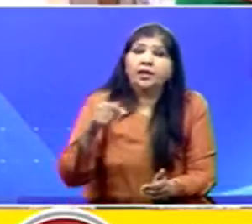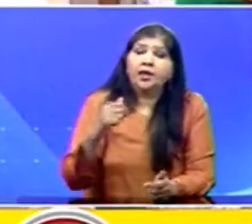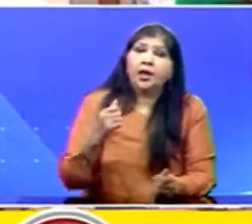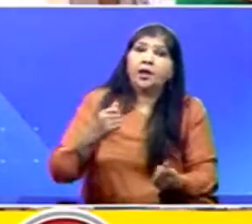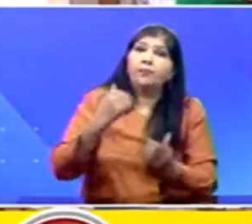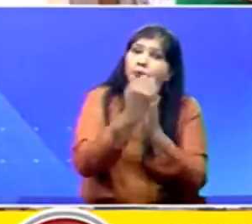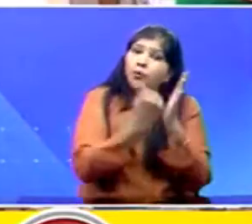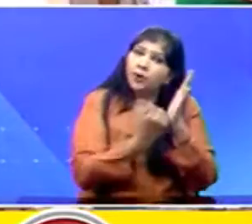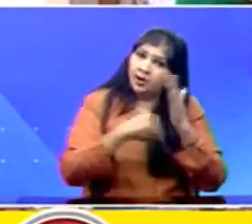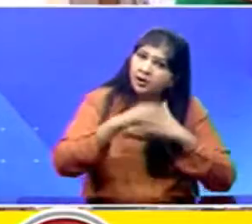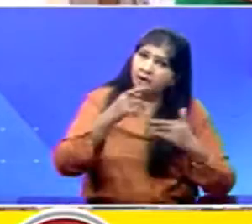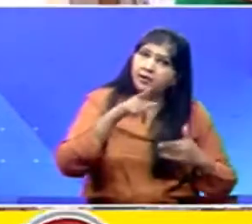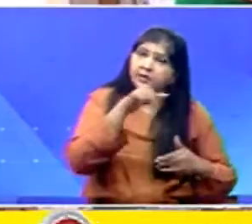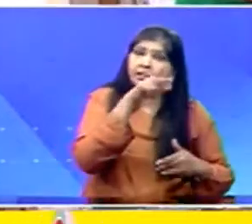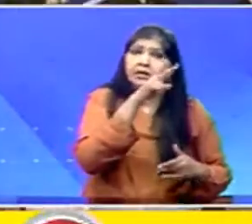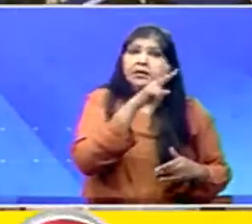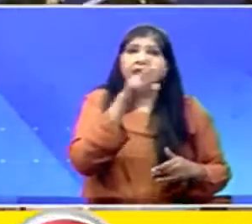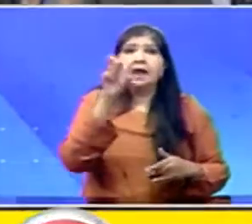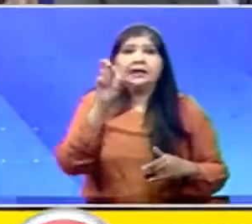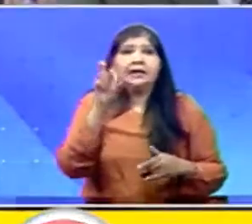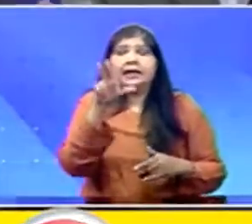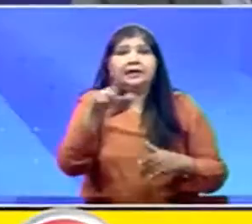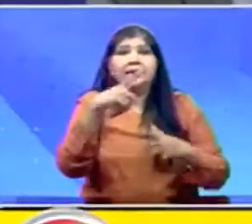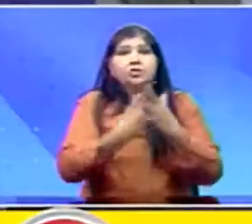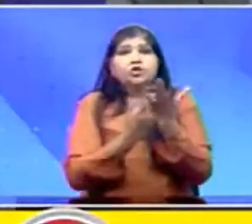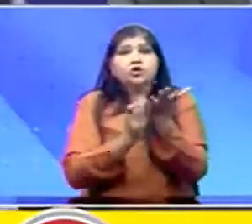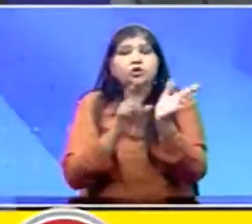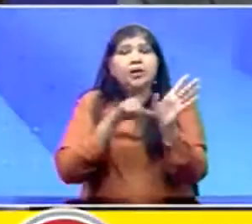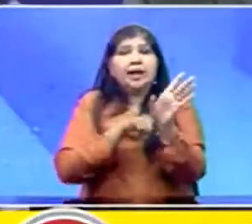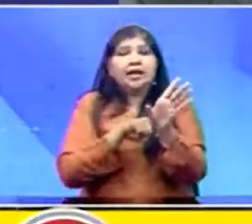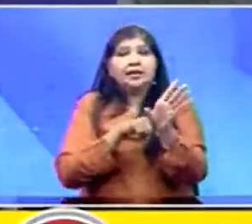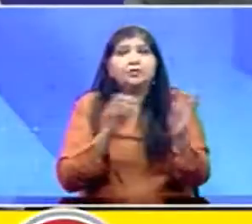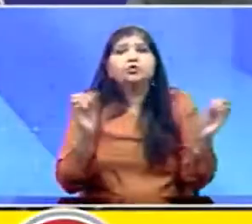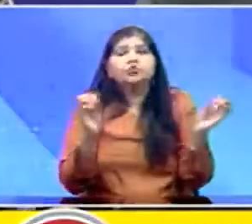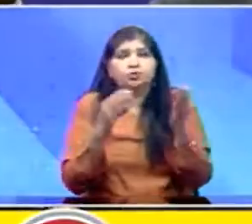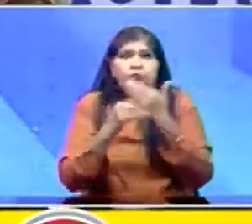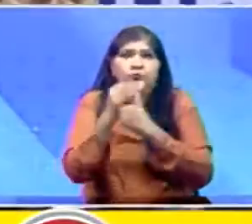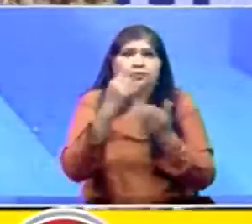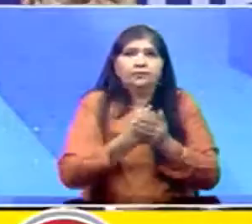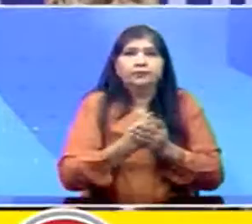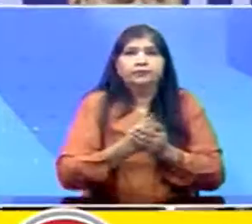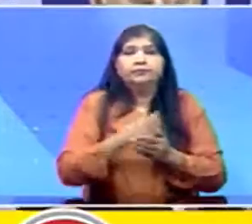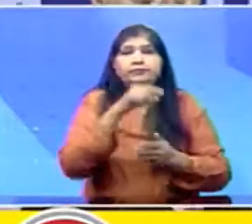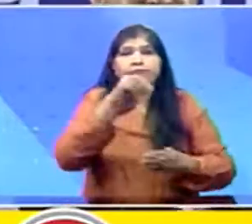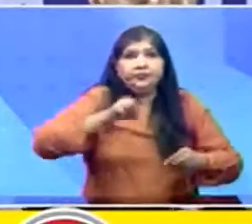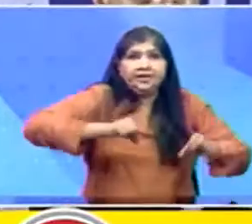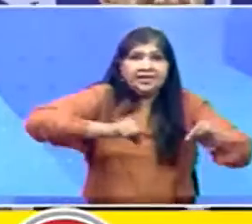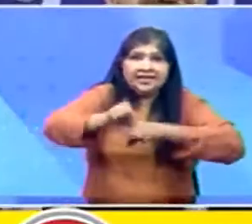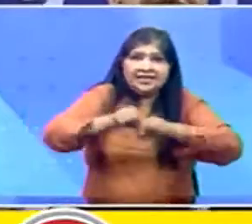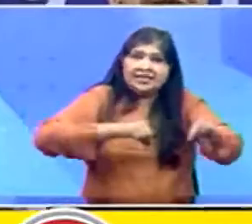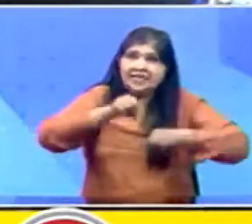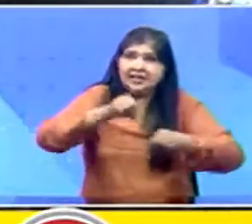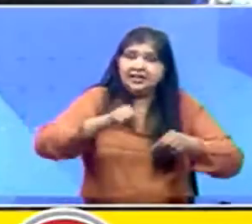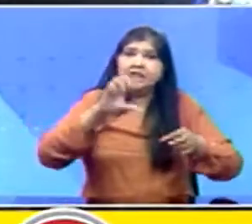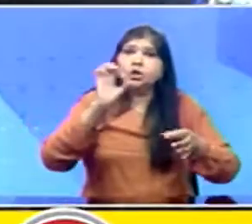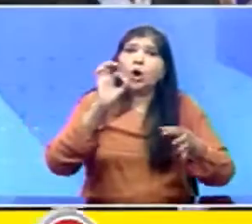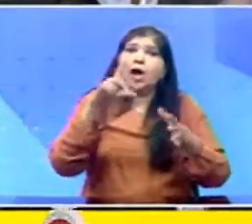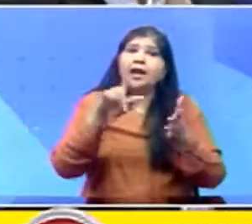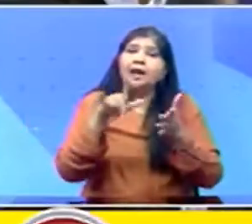है 28 जुलाइशे शुरू हो रहे सत्रंज अलम्प्याड का,